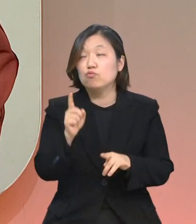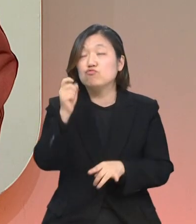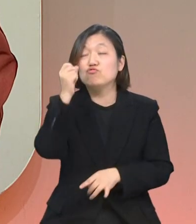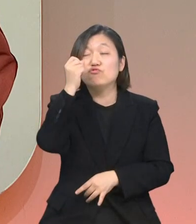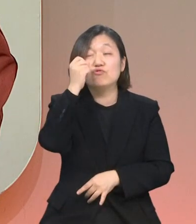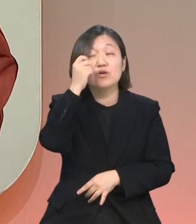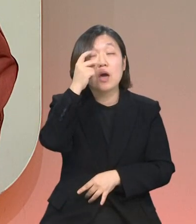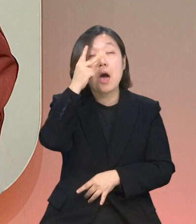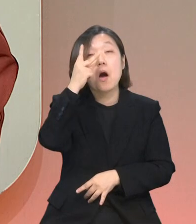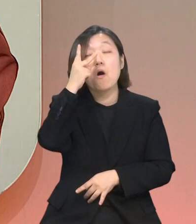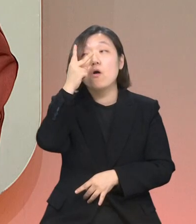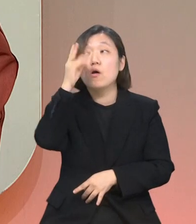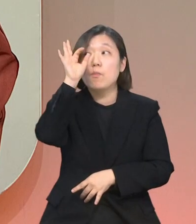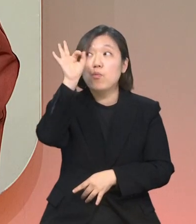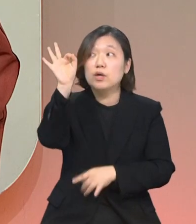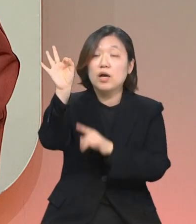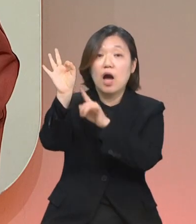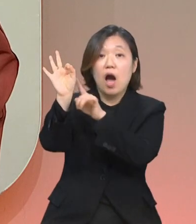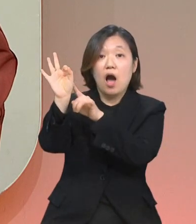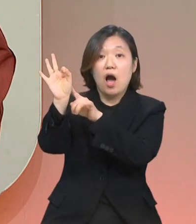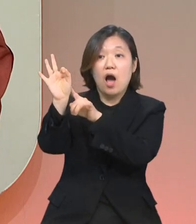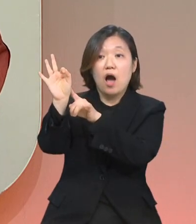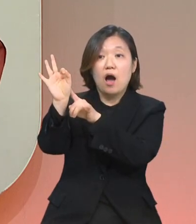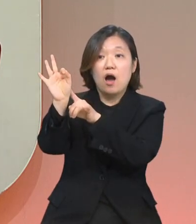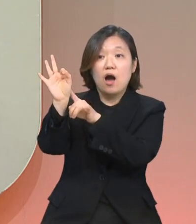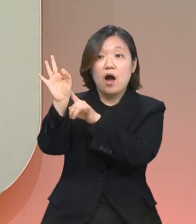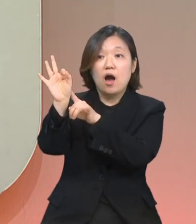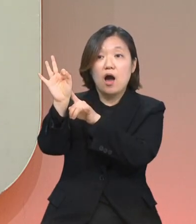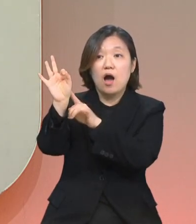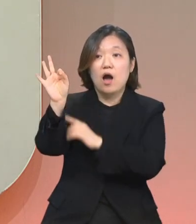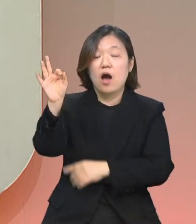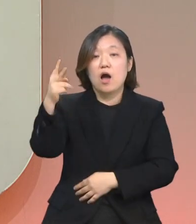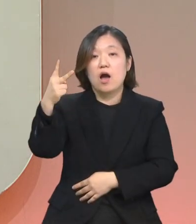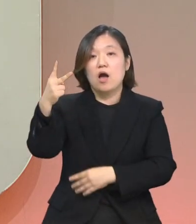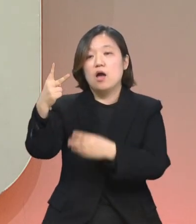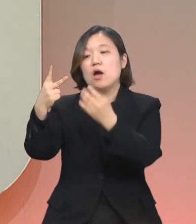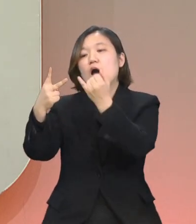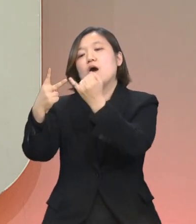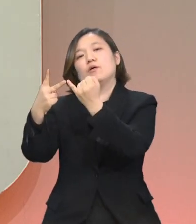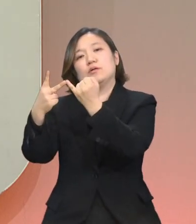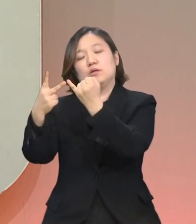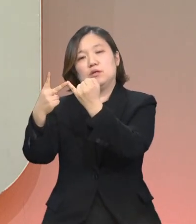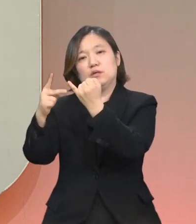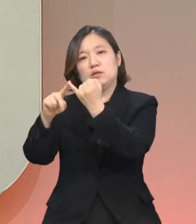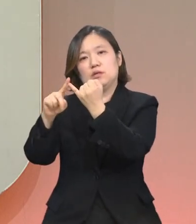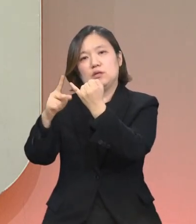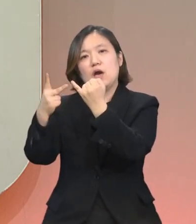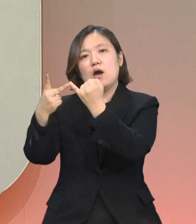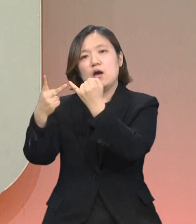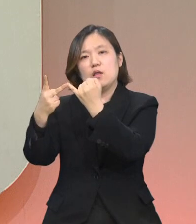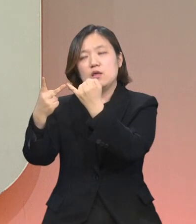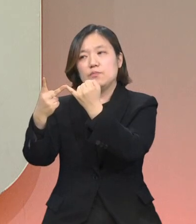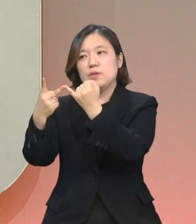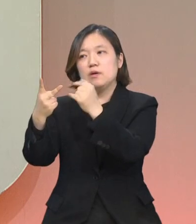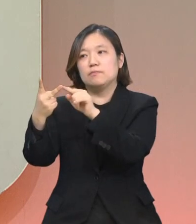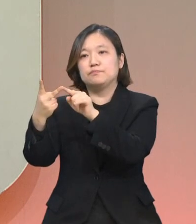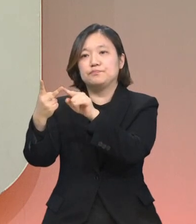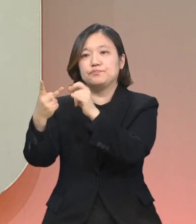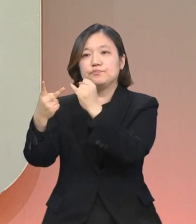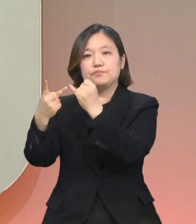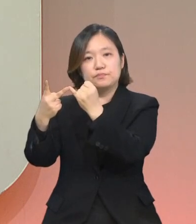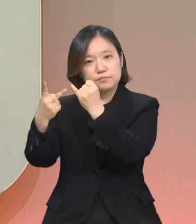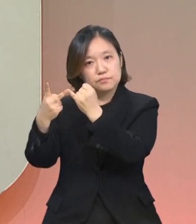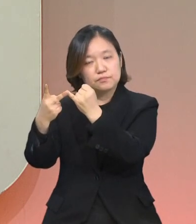하고 이렇게 눈에 떠가지고 이렇게 봤더니 그 첩이었던 아버지 첩이었던 둘째 엄마가